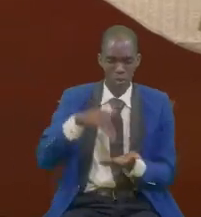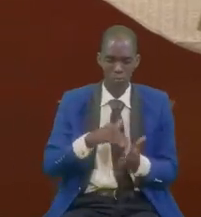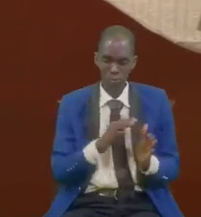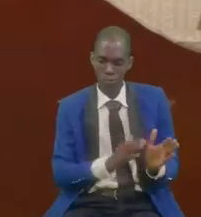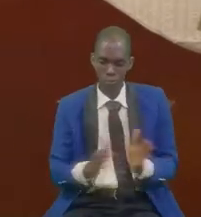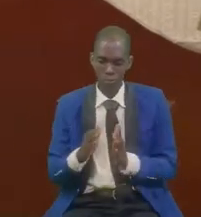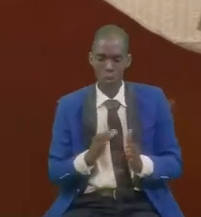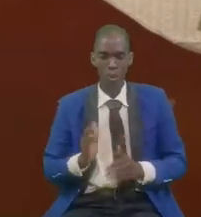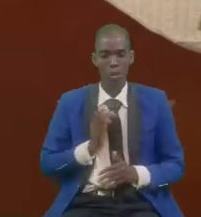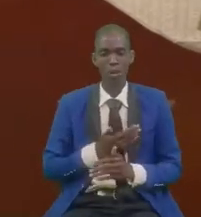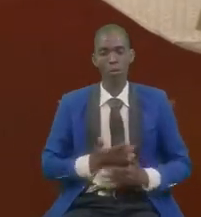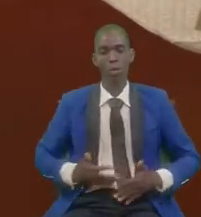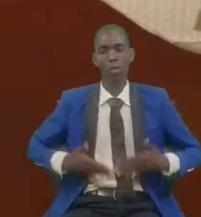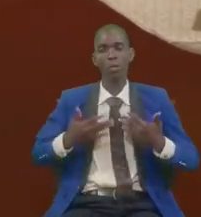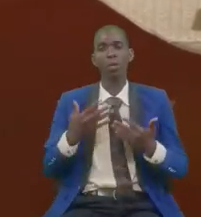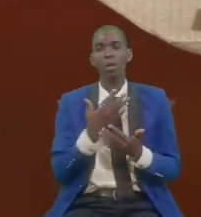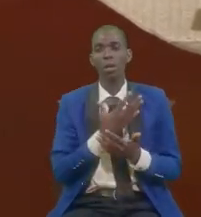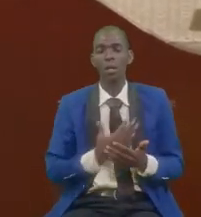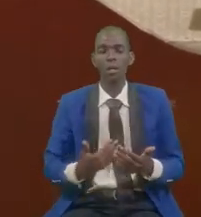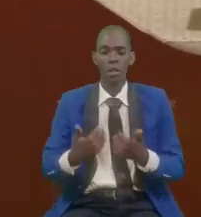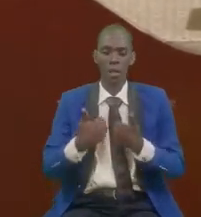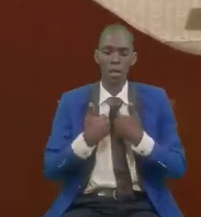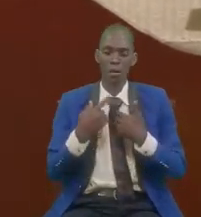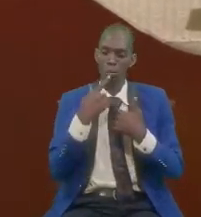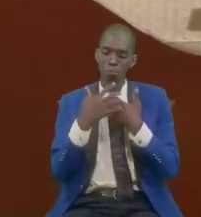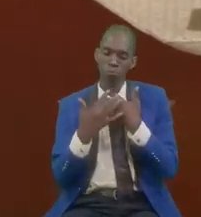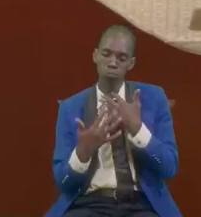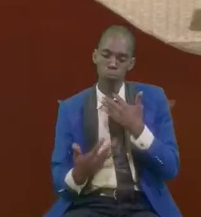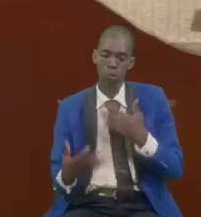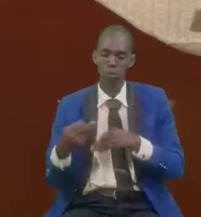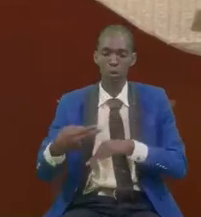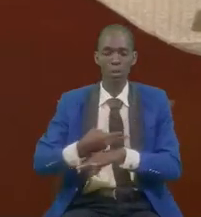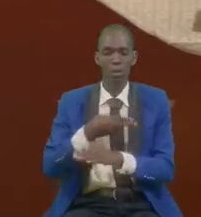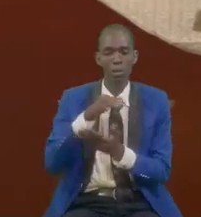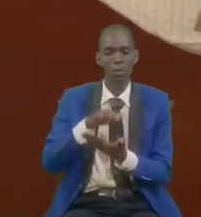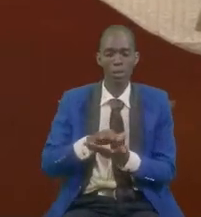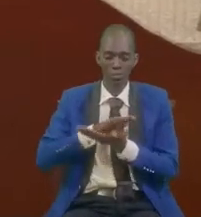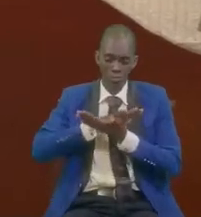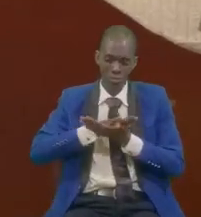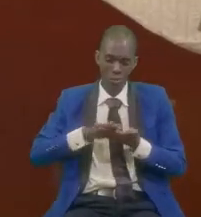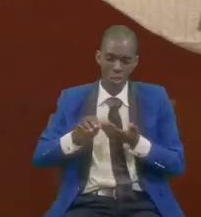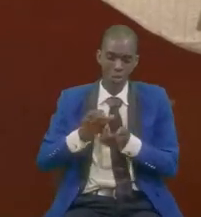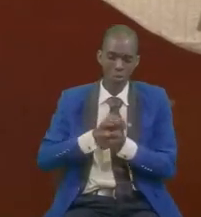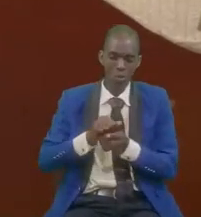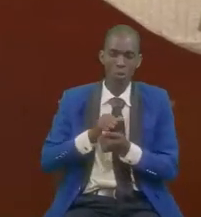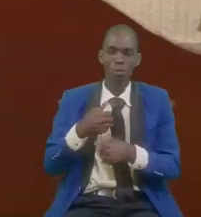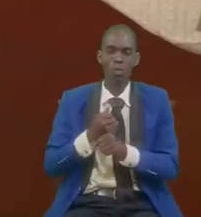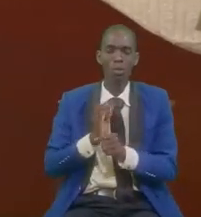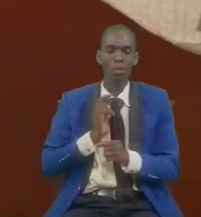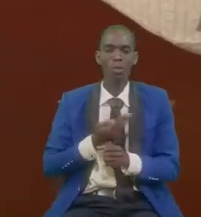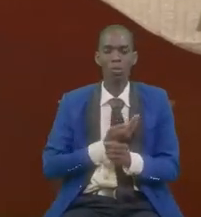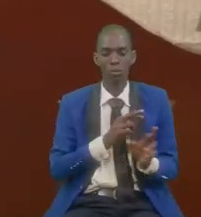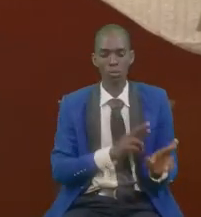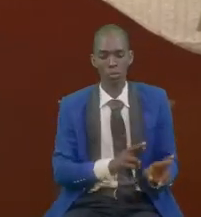nos effets, notre vie, en ayant le sang de Jésus pour nous laver, pour nous purifier,